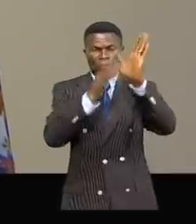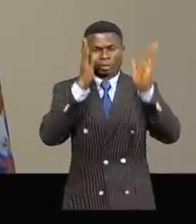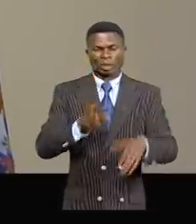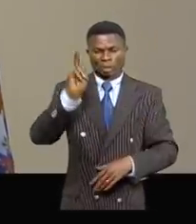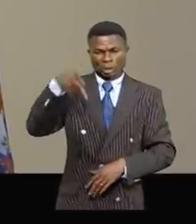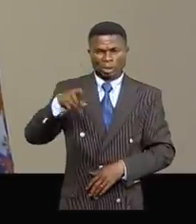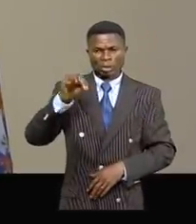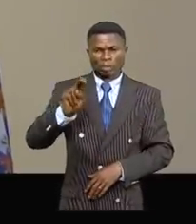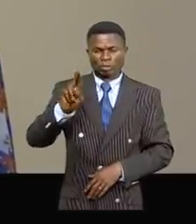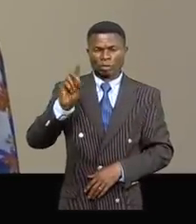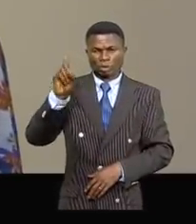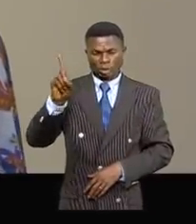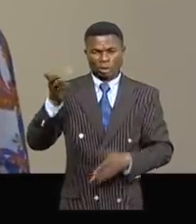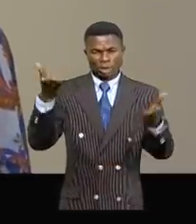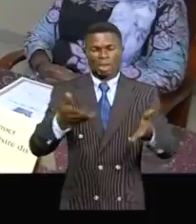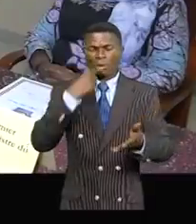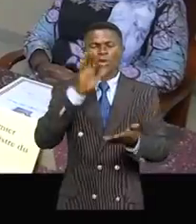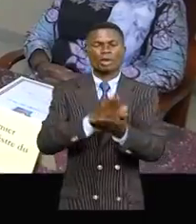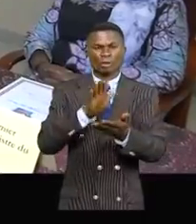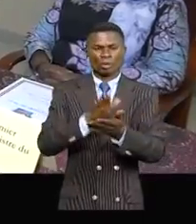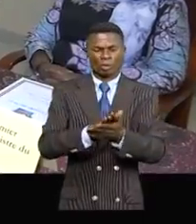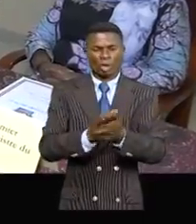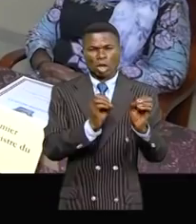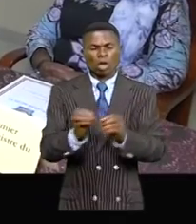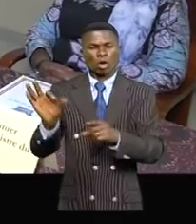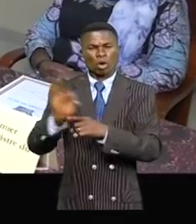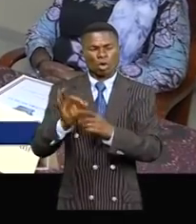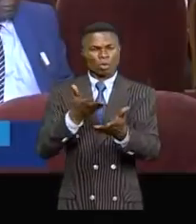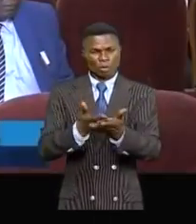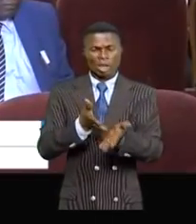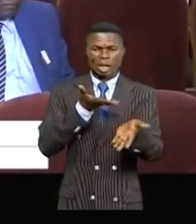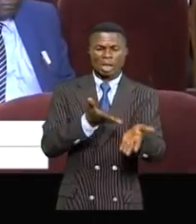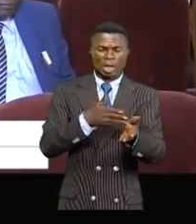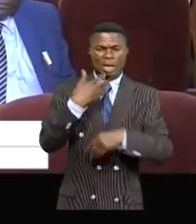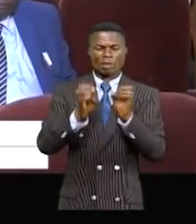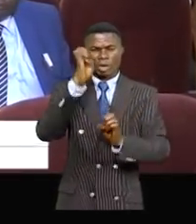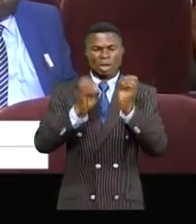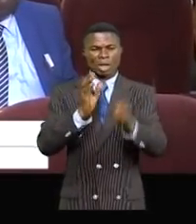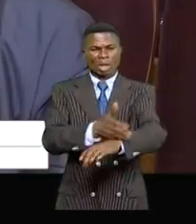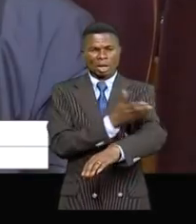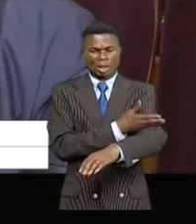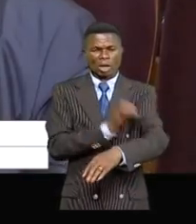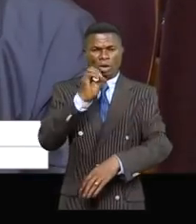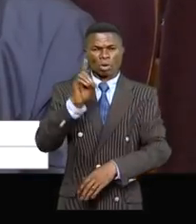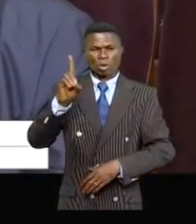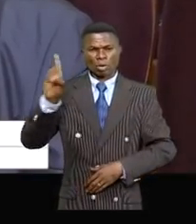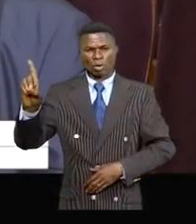PNUD ici représenté s'est félicité de la tenue de cet atelier qui a permis d'évaluer le progrès des ODD en vue de booster